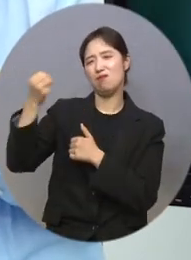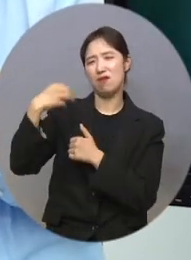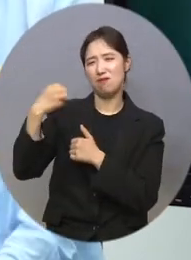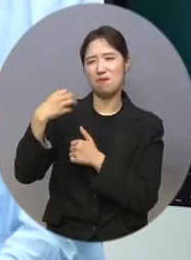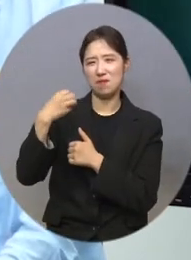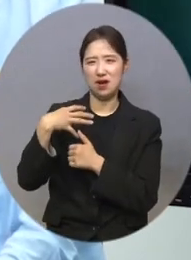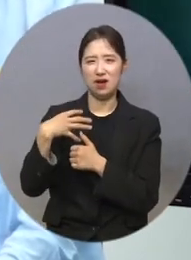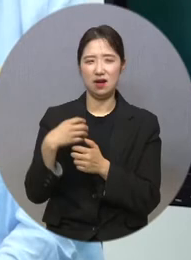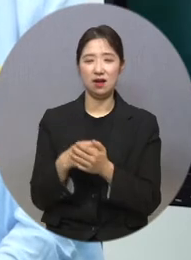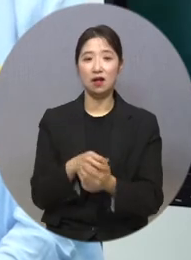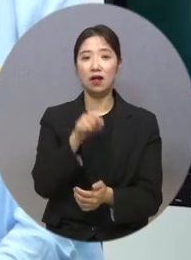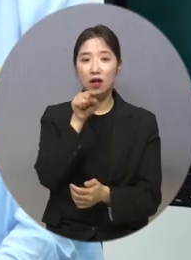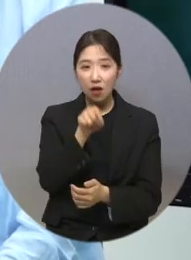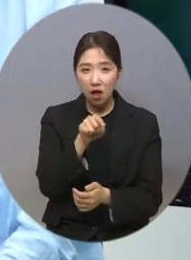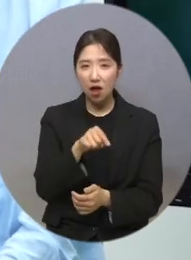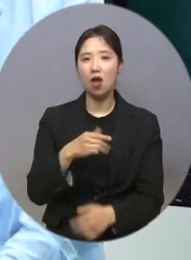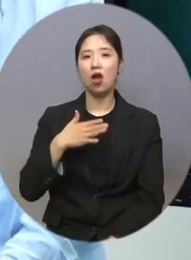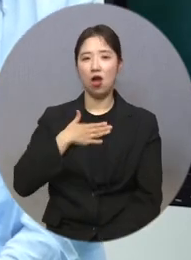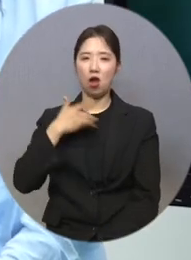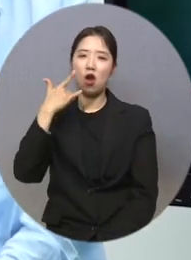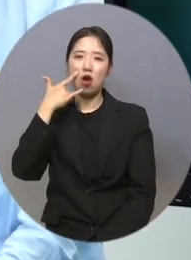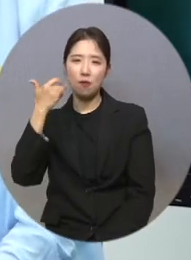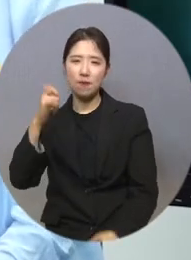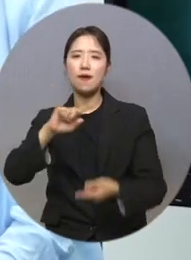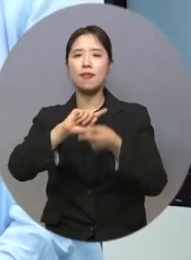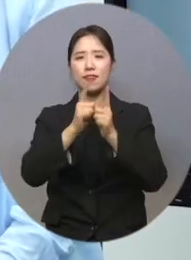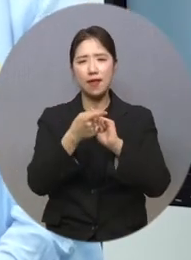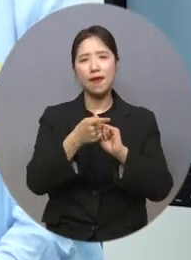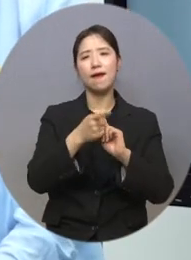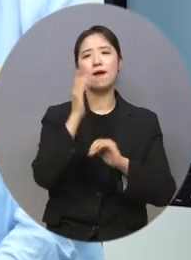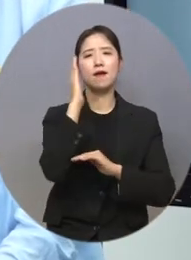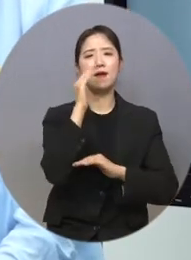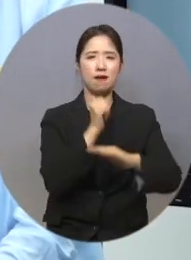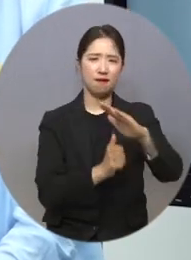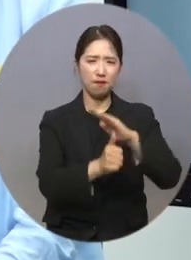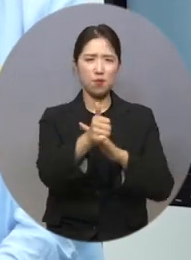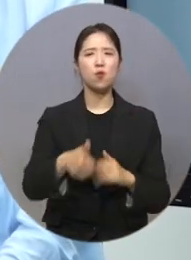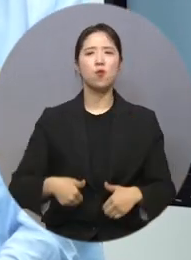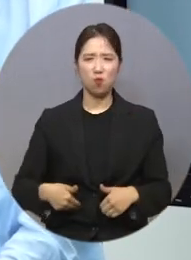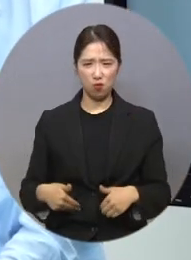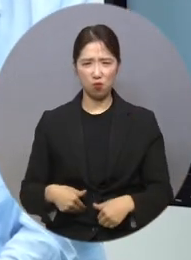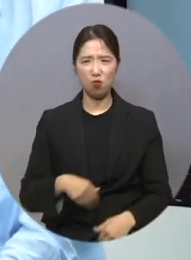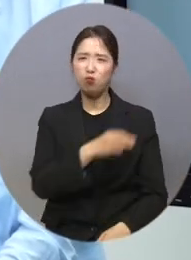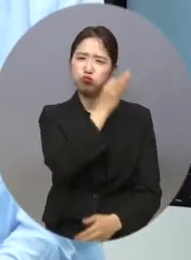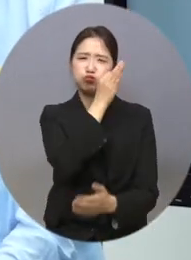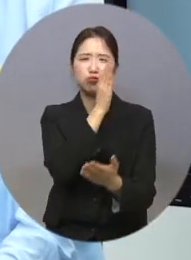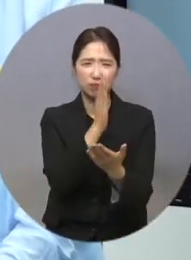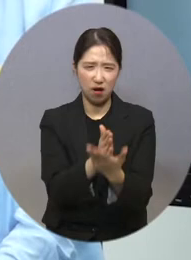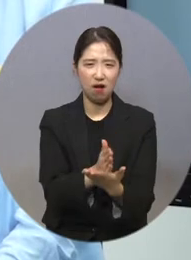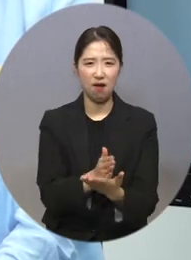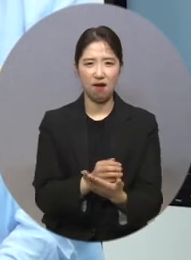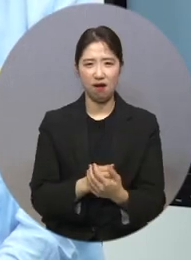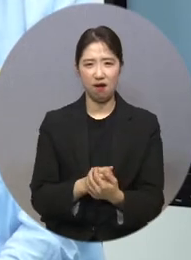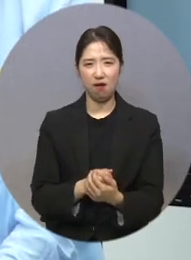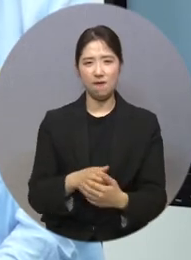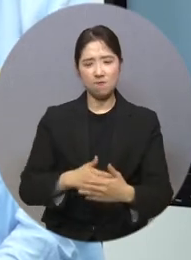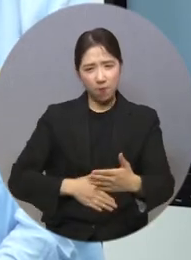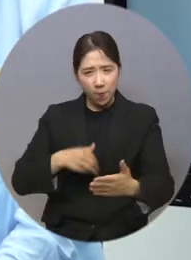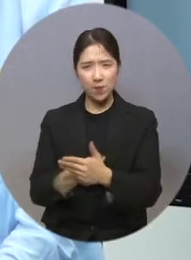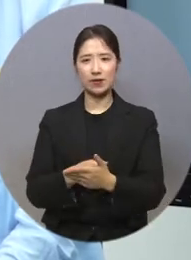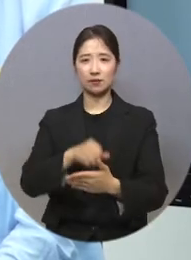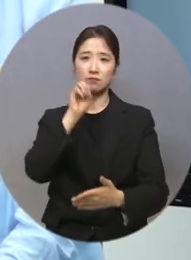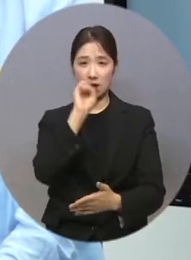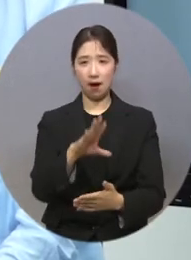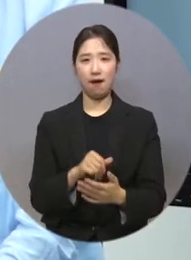이야기하셨어요. 너는 엄마, 우리 엄마 아빠의 대변인이야. 그러니까 부끄러워하지 말고 용기 있게